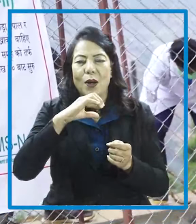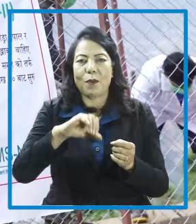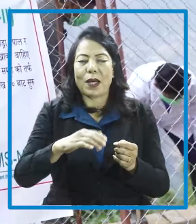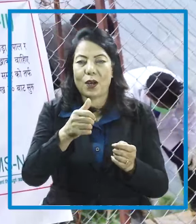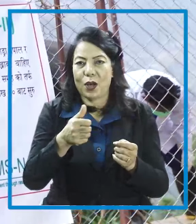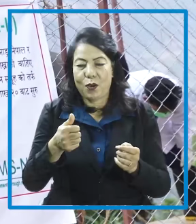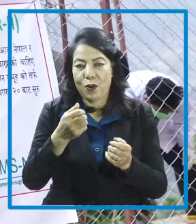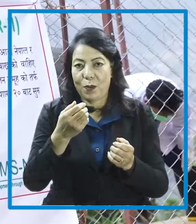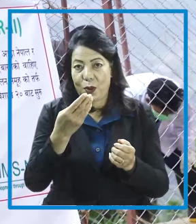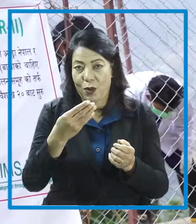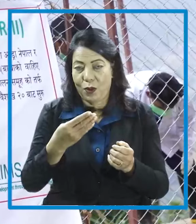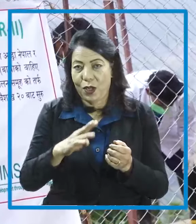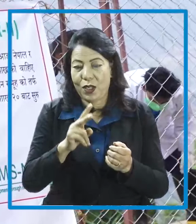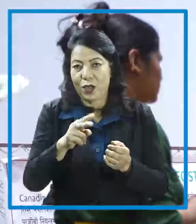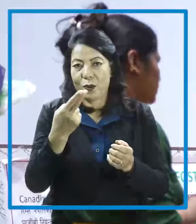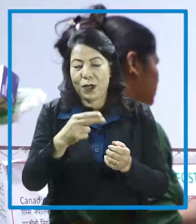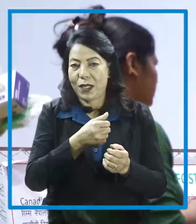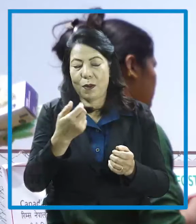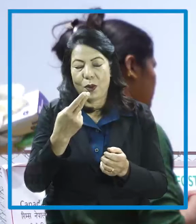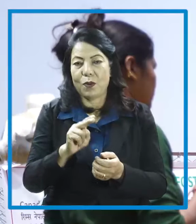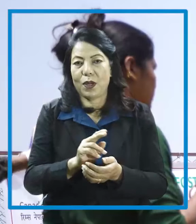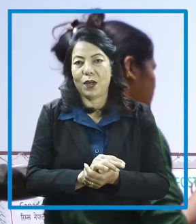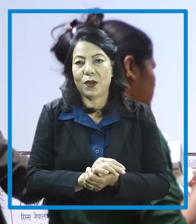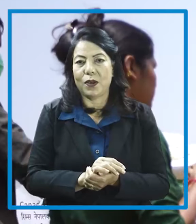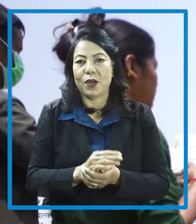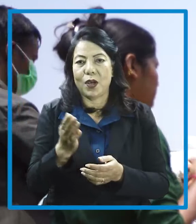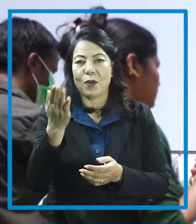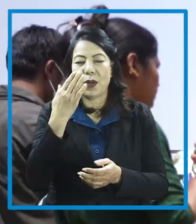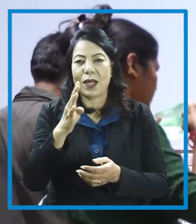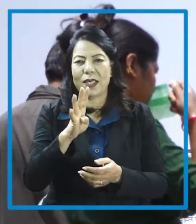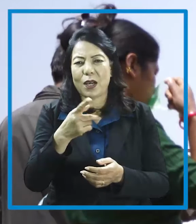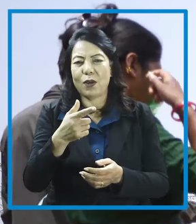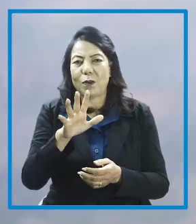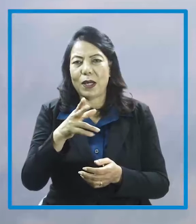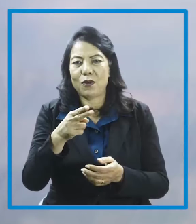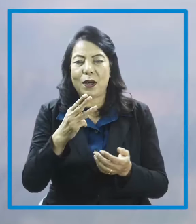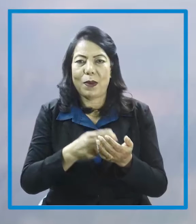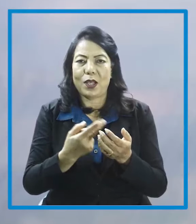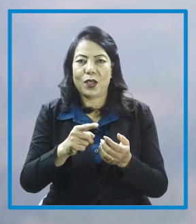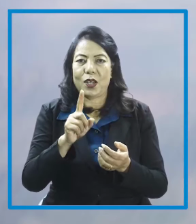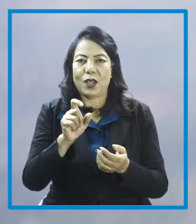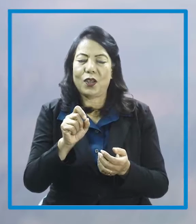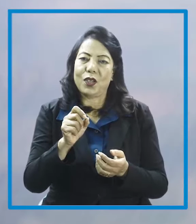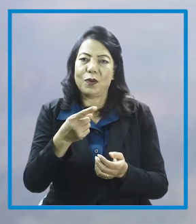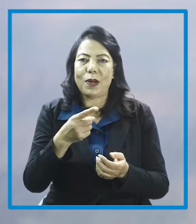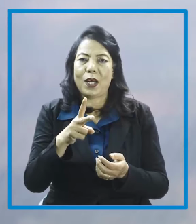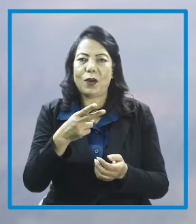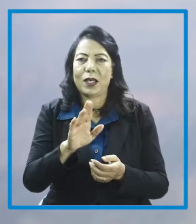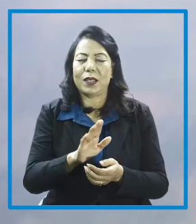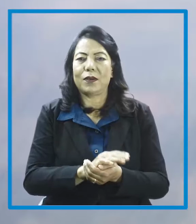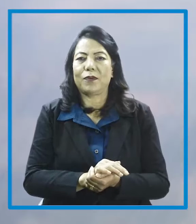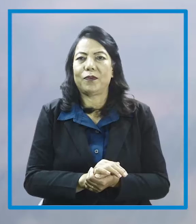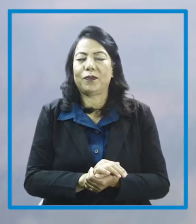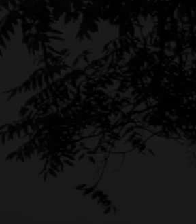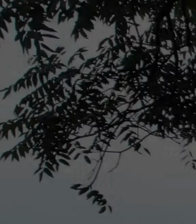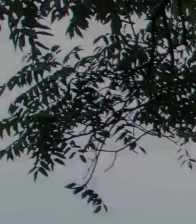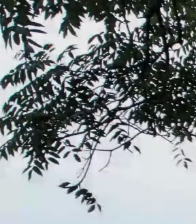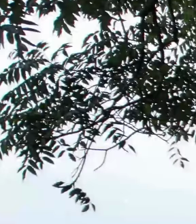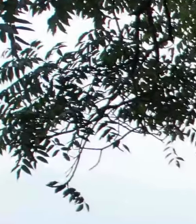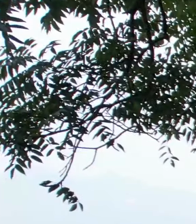पाठा बोका बाख्राहरू राम्रा हुँदो रहेछन्, यसो भएपछि त राम्रो हुने भइहाल्यो नि। यसै नि पहिला त 4-5 वटा मात्रै थियो सर, अहिले त 10-12 वटै